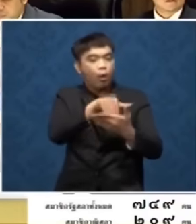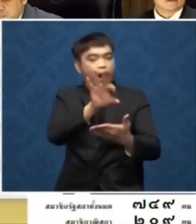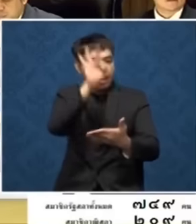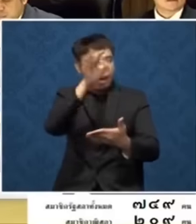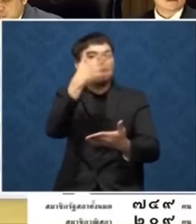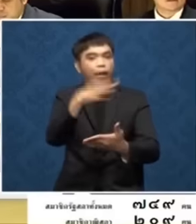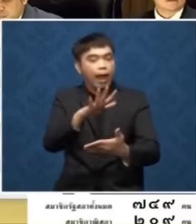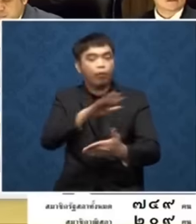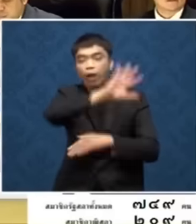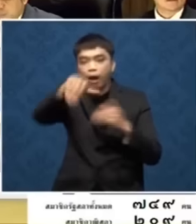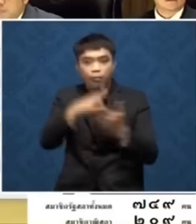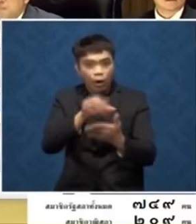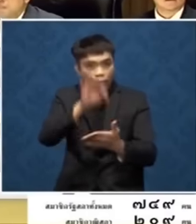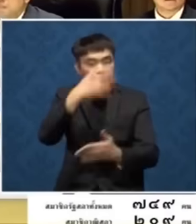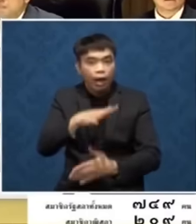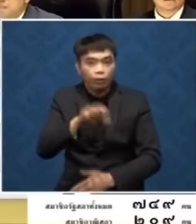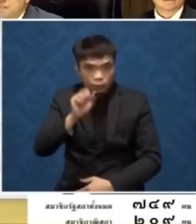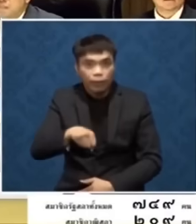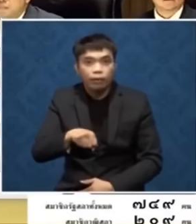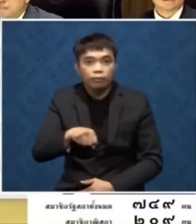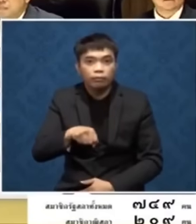ล้วไม่ใช่หรอกครับ